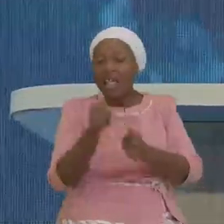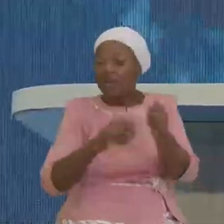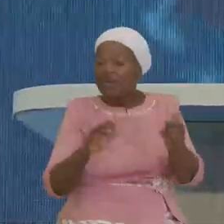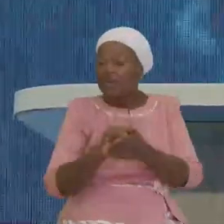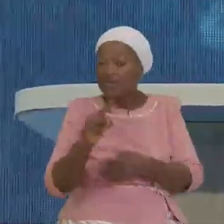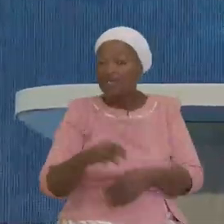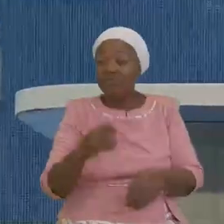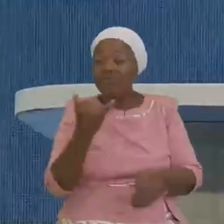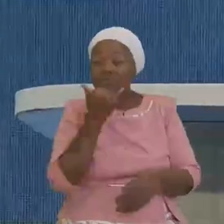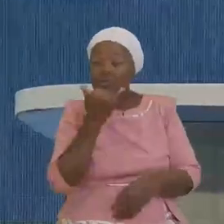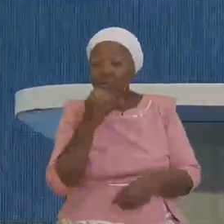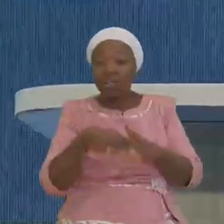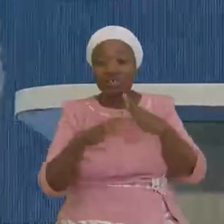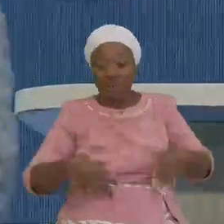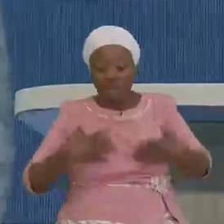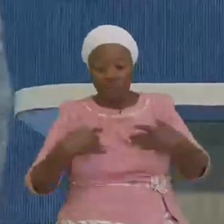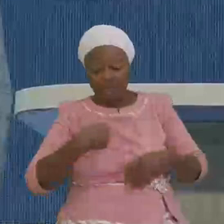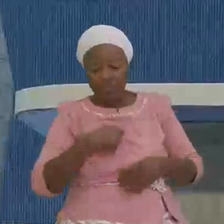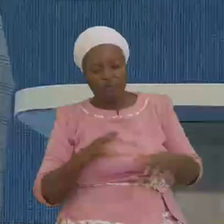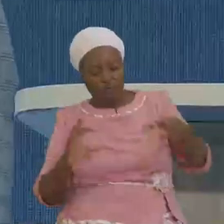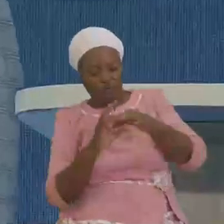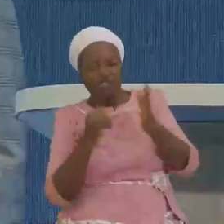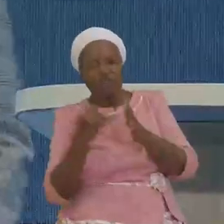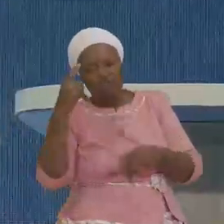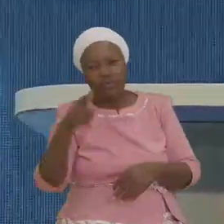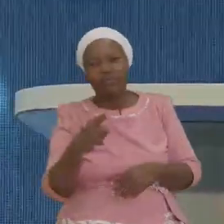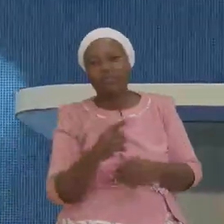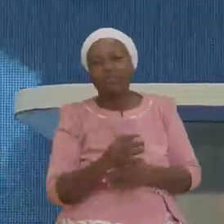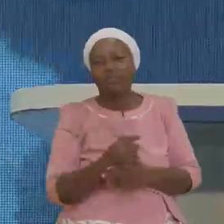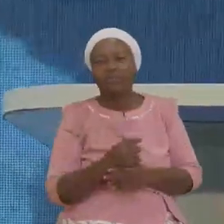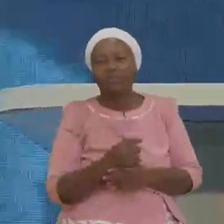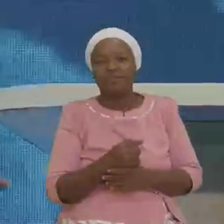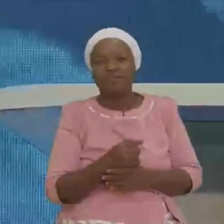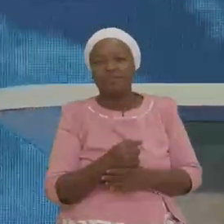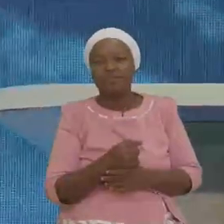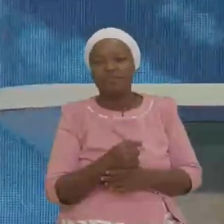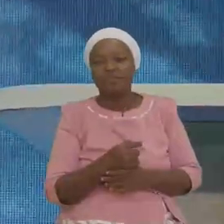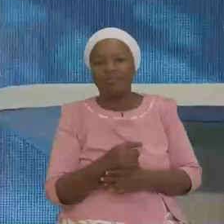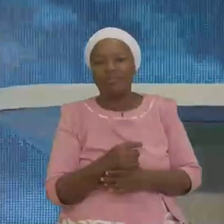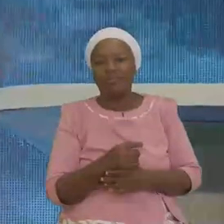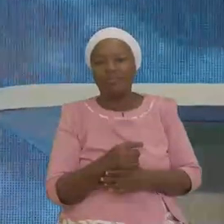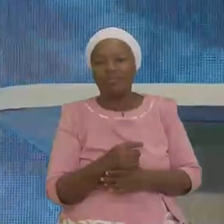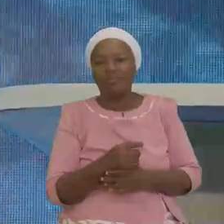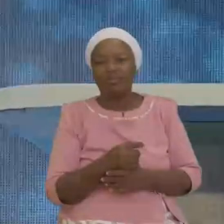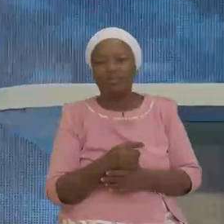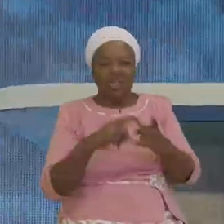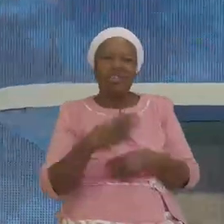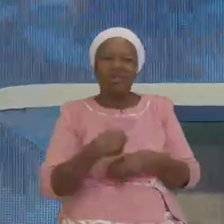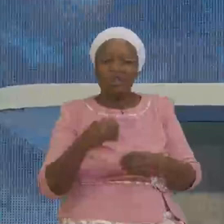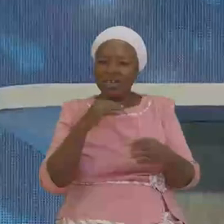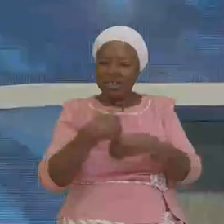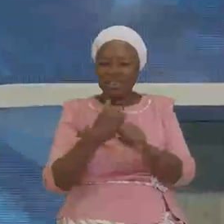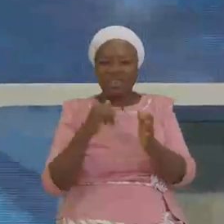Et Dieu dit maintenant, je vais prendre soin de toi. Tout ce qui va mal dans ta vie là, moi je vais tout réparer pour